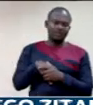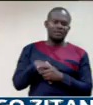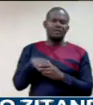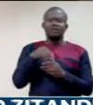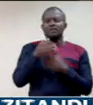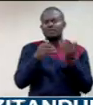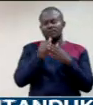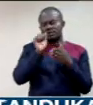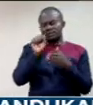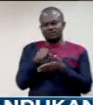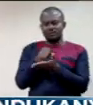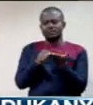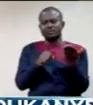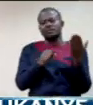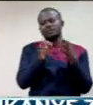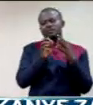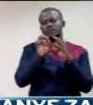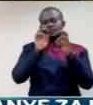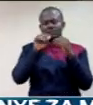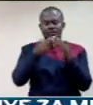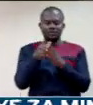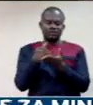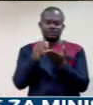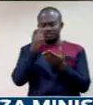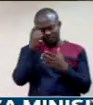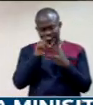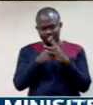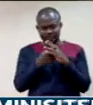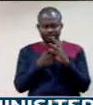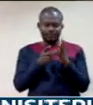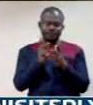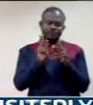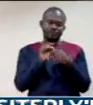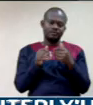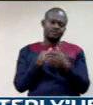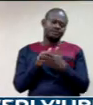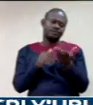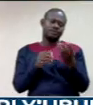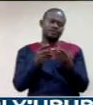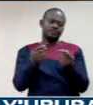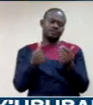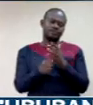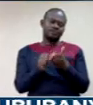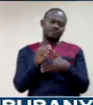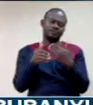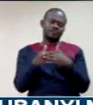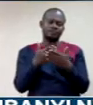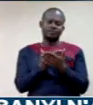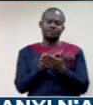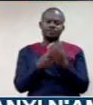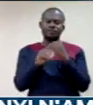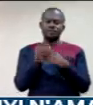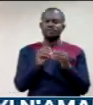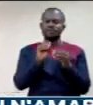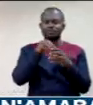bashobora guhomba, asobanura ko ikigega leta yatangije cyo kugoboka abantu kizakemura iki kibazo, agasaba abacuruzi